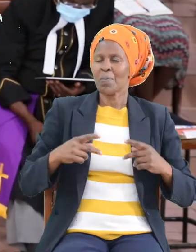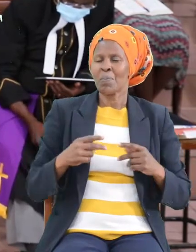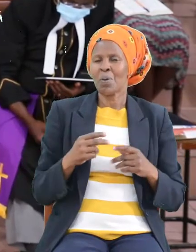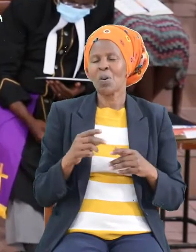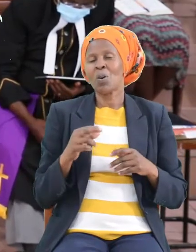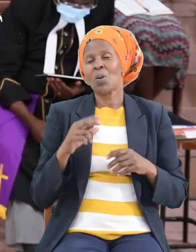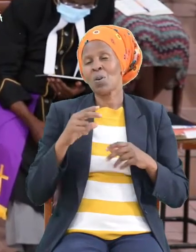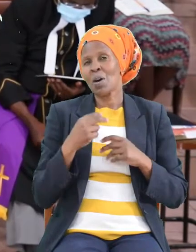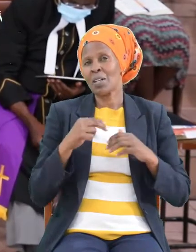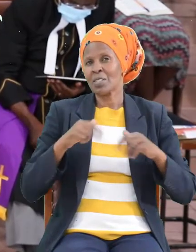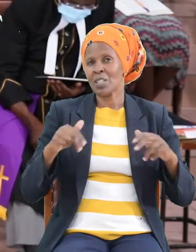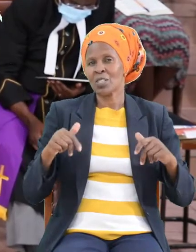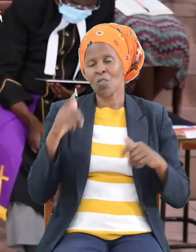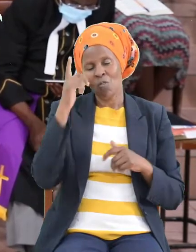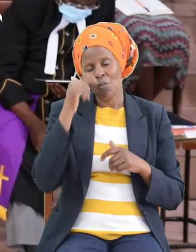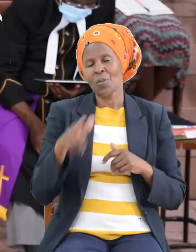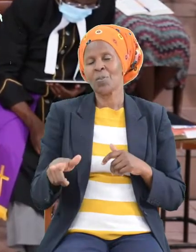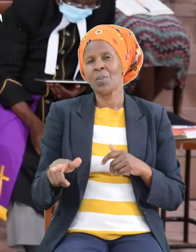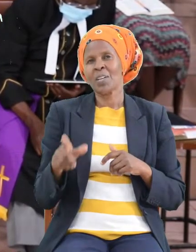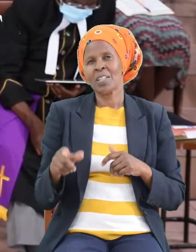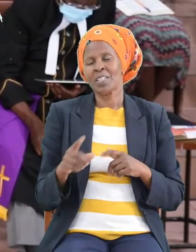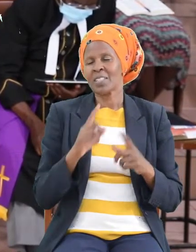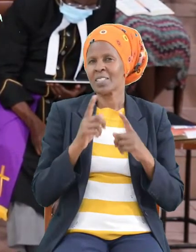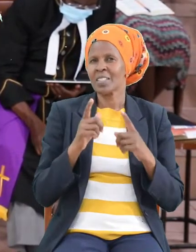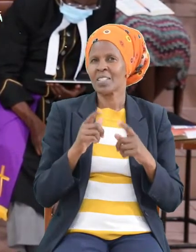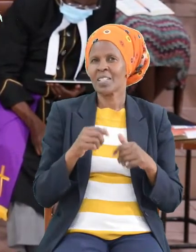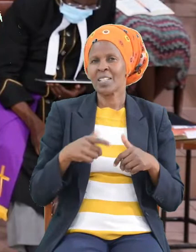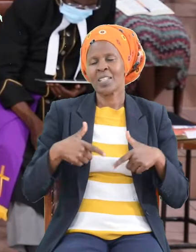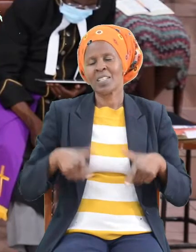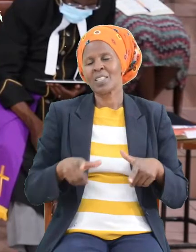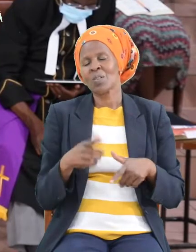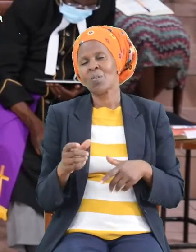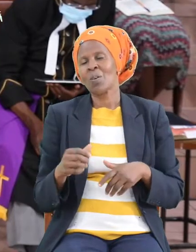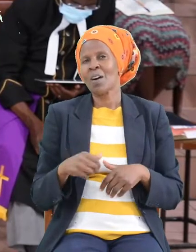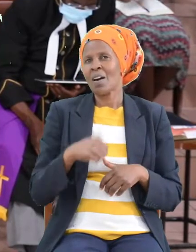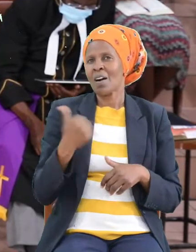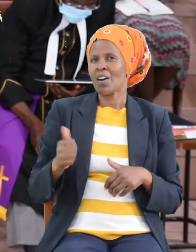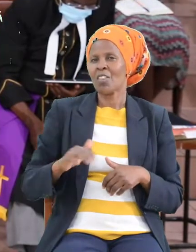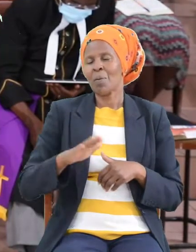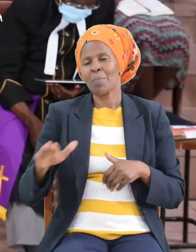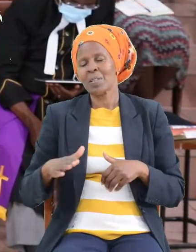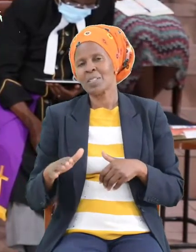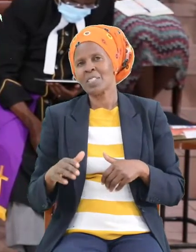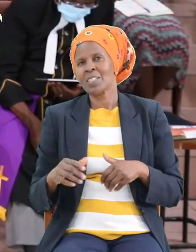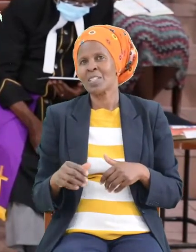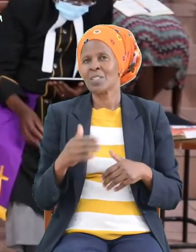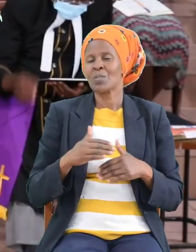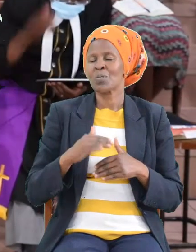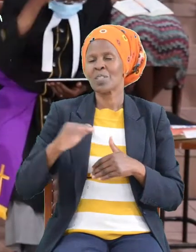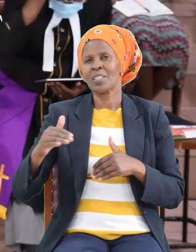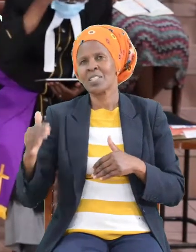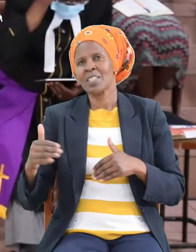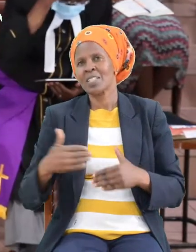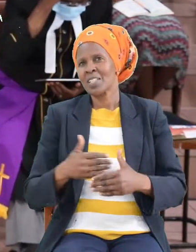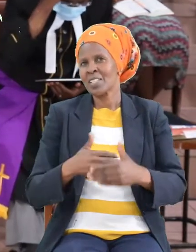wanakutafuta. Akamwambia, twendeni mahali pengine mpaka vijiji vilivyo